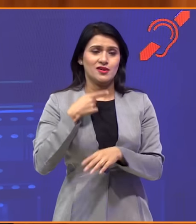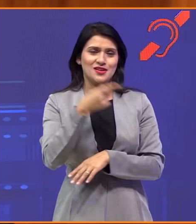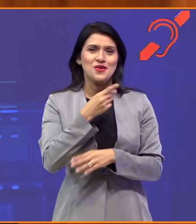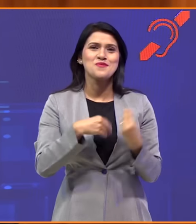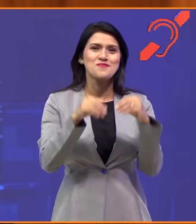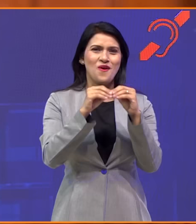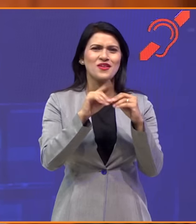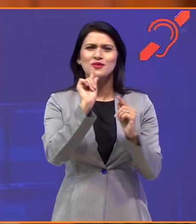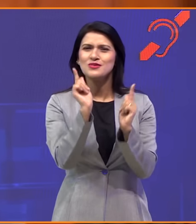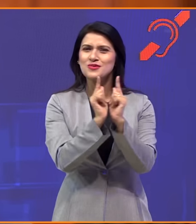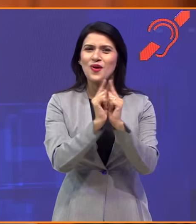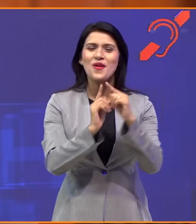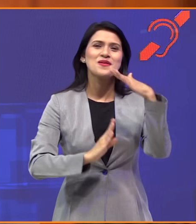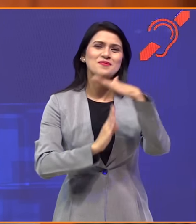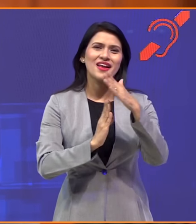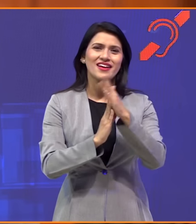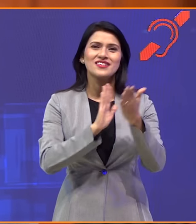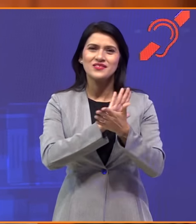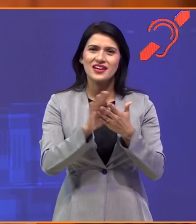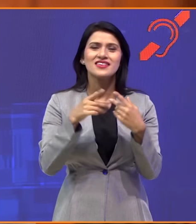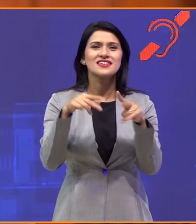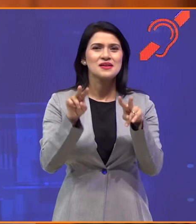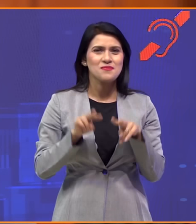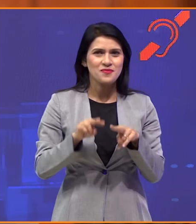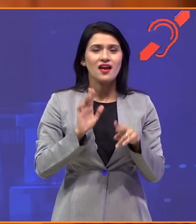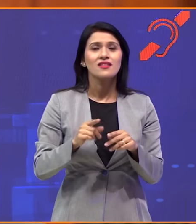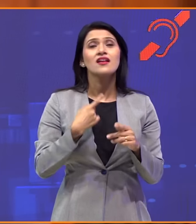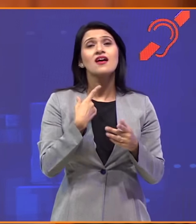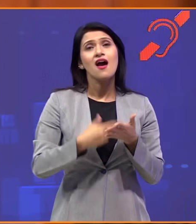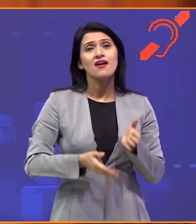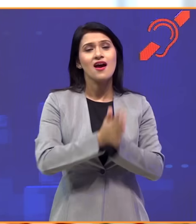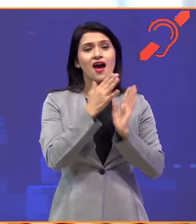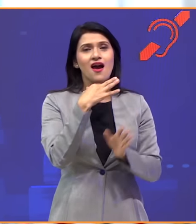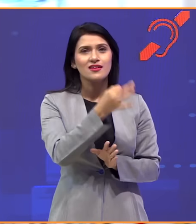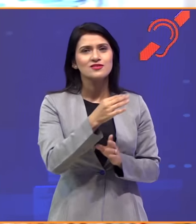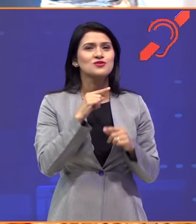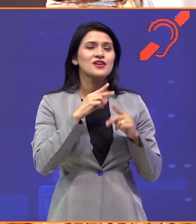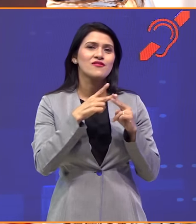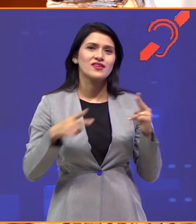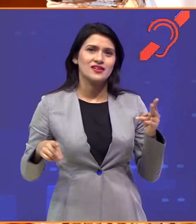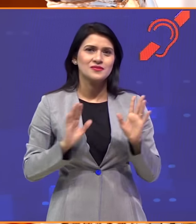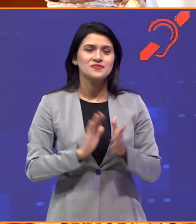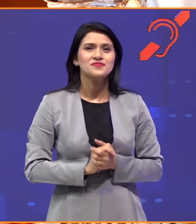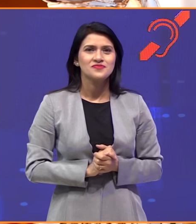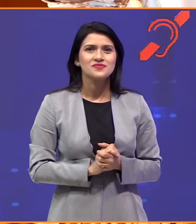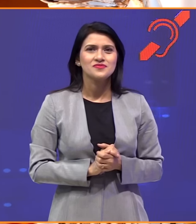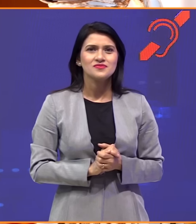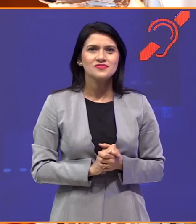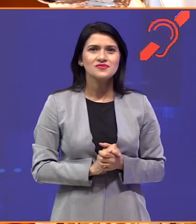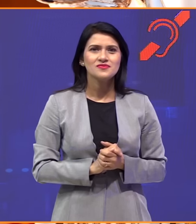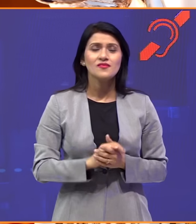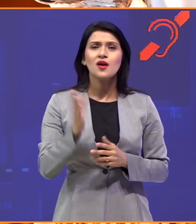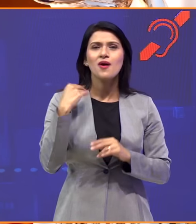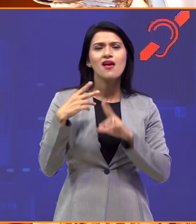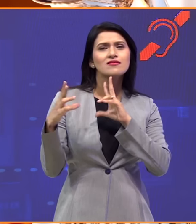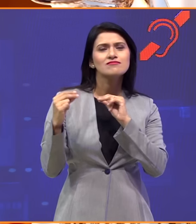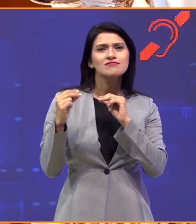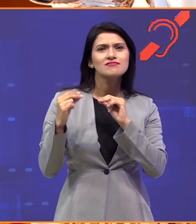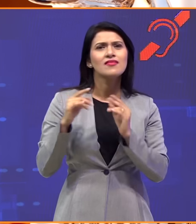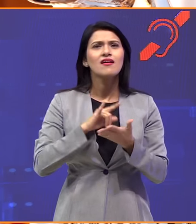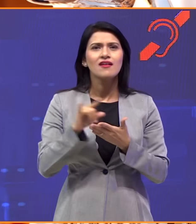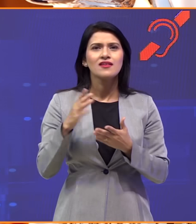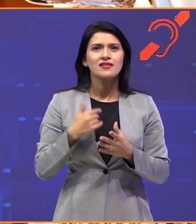ब्रेक के रुकेंगे और ब्रेक के बाद आपके अदालत में मनोज वाजपई पर इल्जा मात और सवालात का एक हवाई जहाज उड़ी आपस में हम लोग बातचीत कर रहे थे